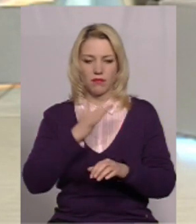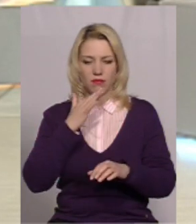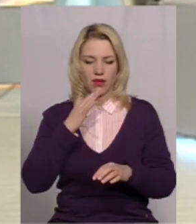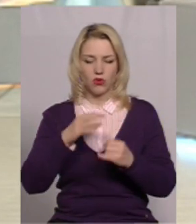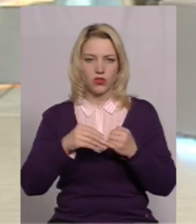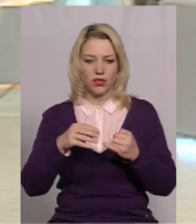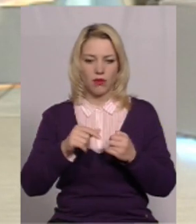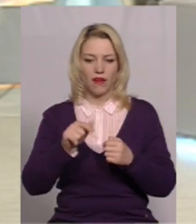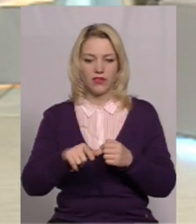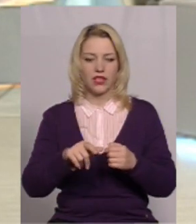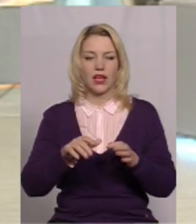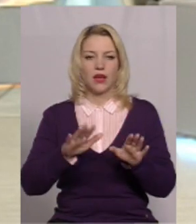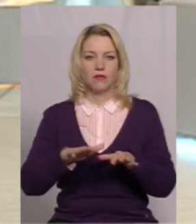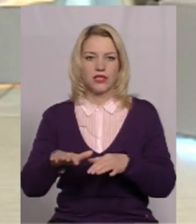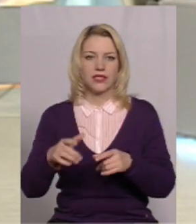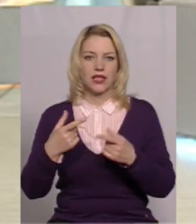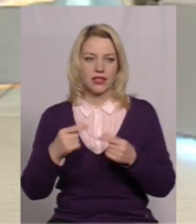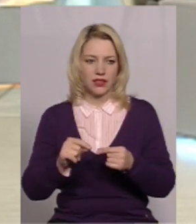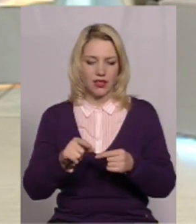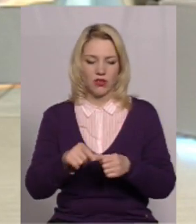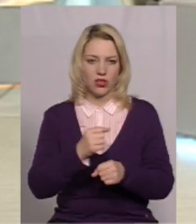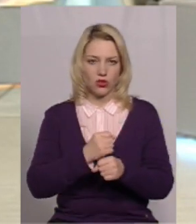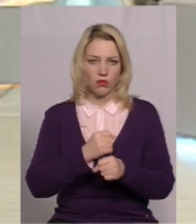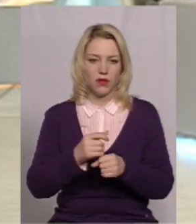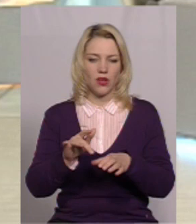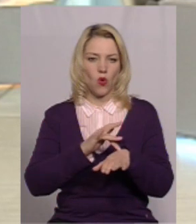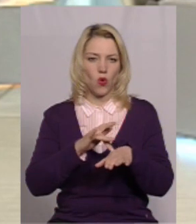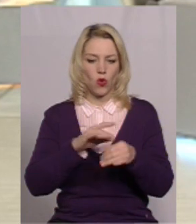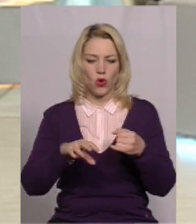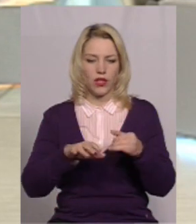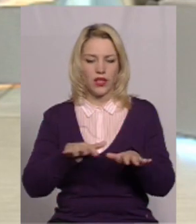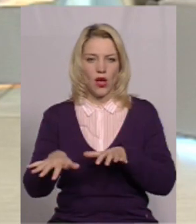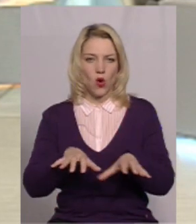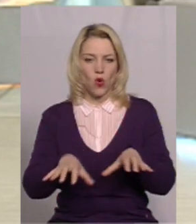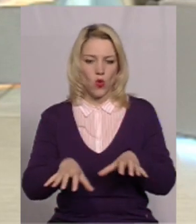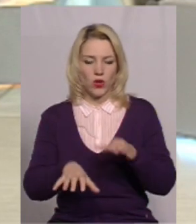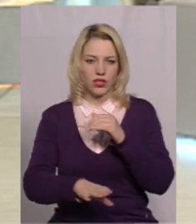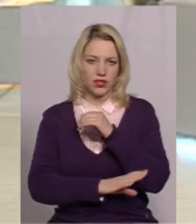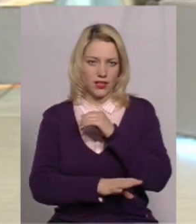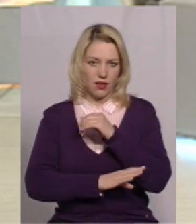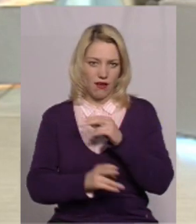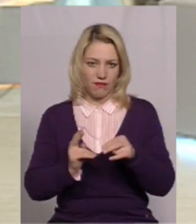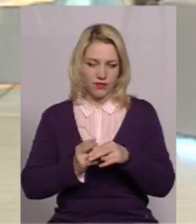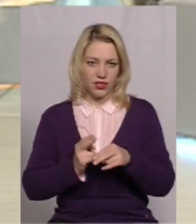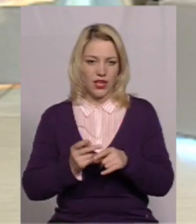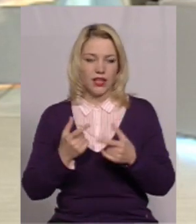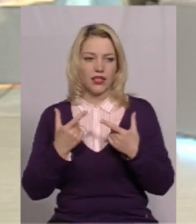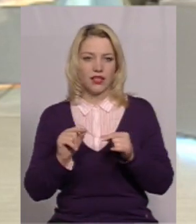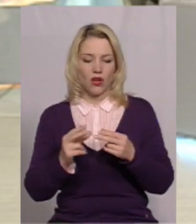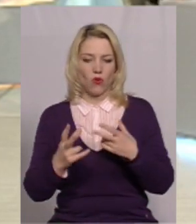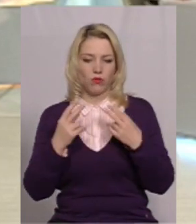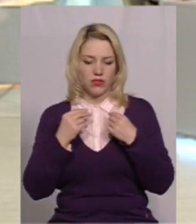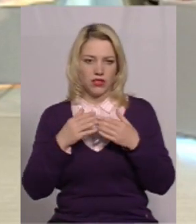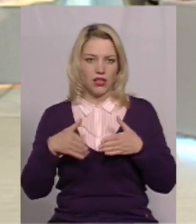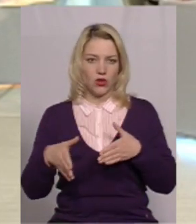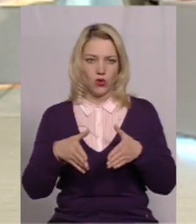вона якби дороблена, оголені корені дерев, гірський ландшафт зі сміттям замість газону. А також де обіцяна доріжка